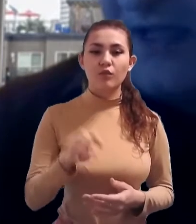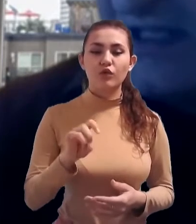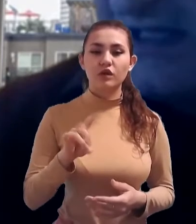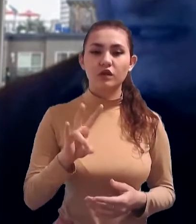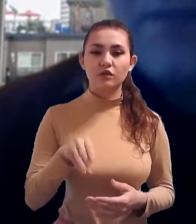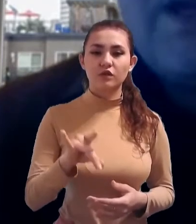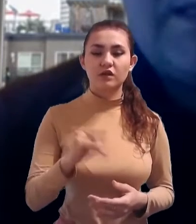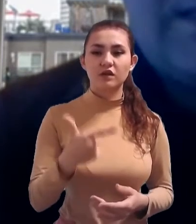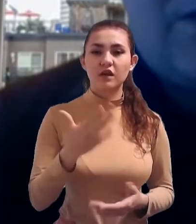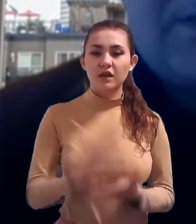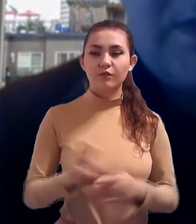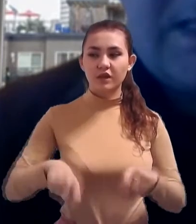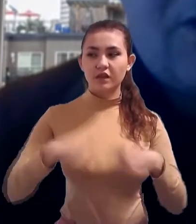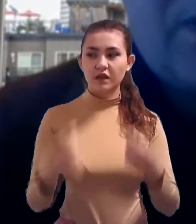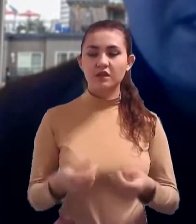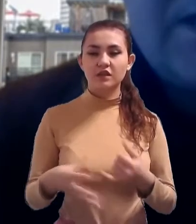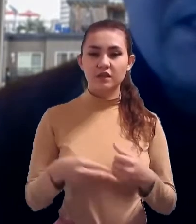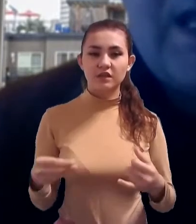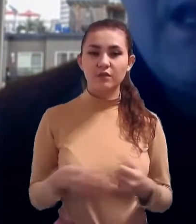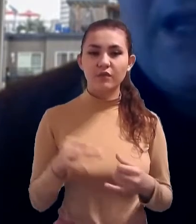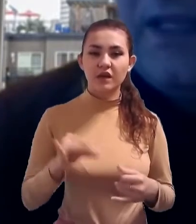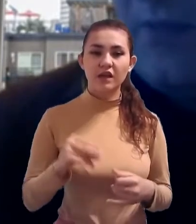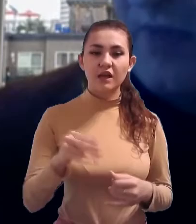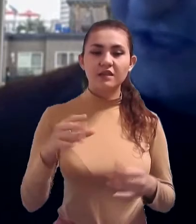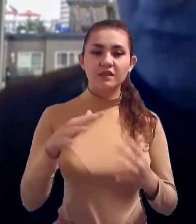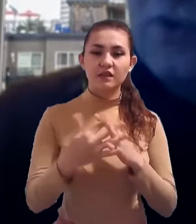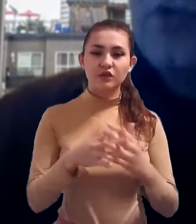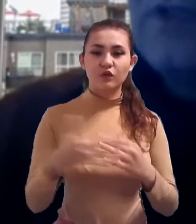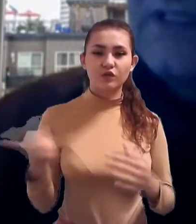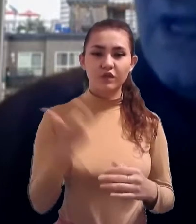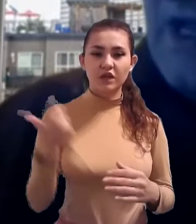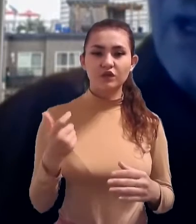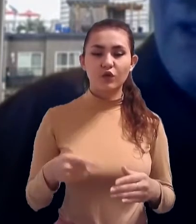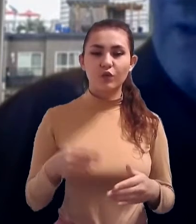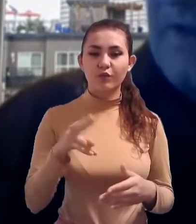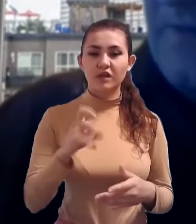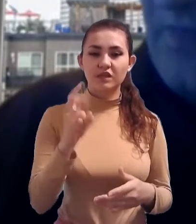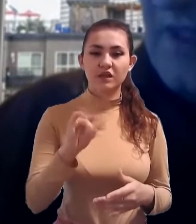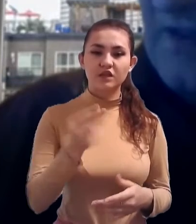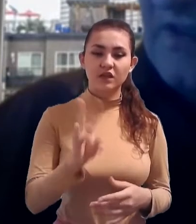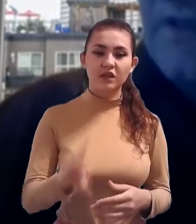є передача земель сільськогосподарського призначення, і ми бачимо, що за